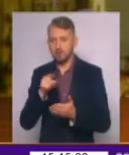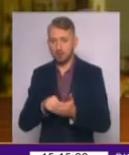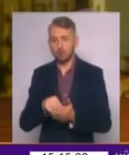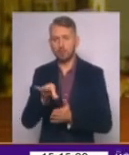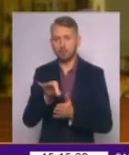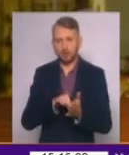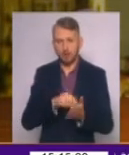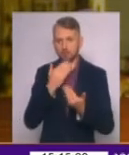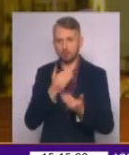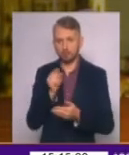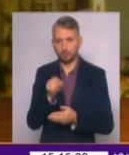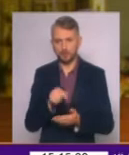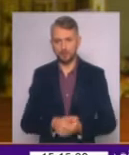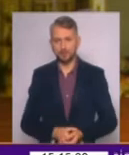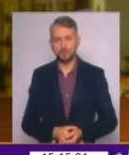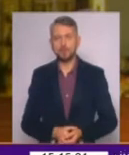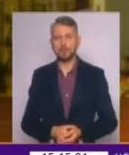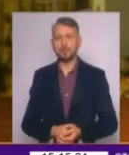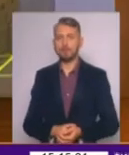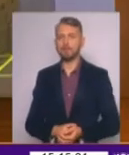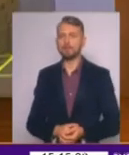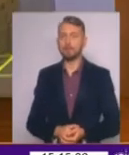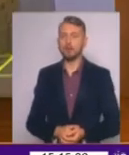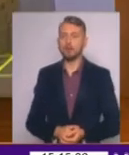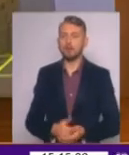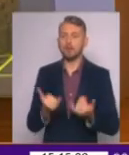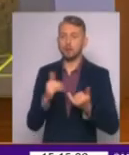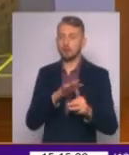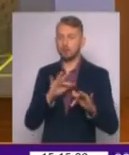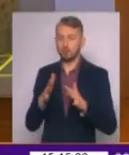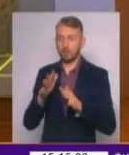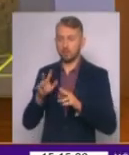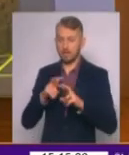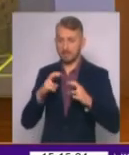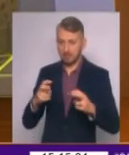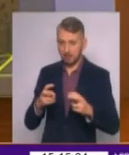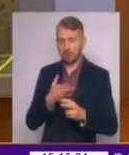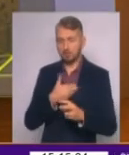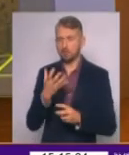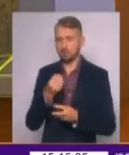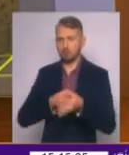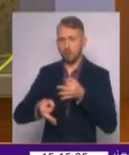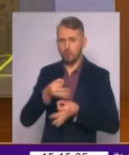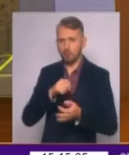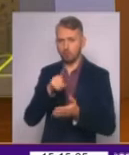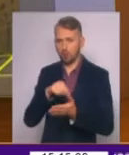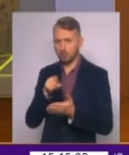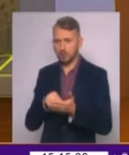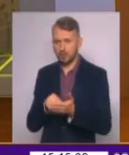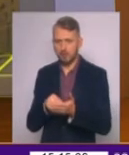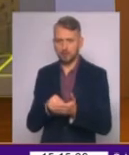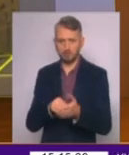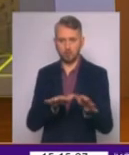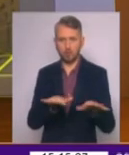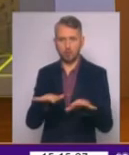одразу адресувати і туди. Отже, пане Олеже, сьогодні відбулося якраз засідання. Ми обов'язково поговоримо про ті питання такі